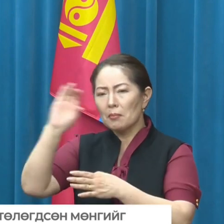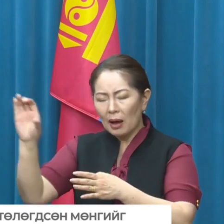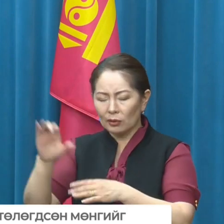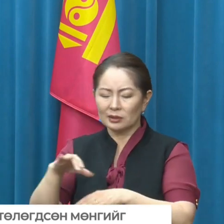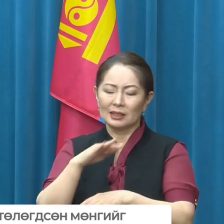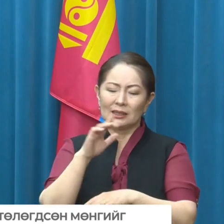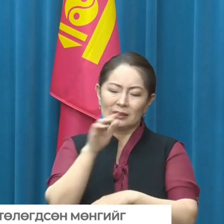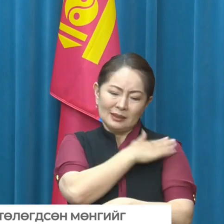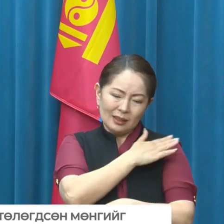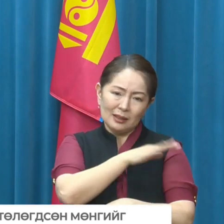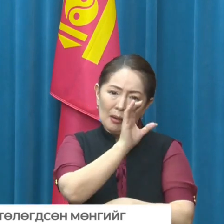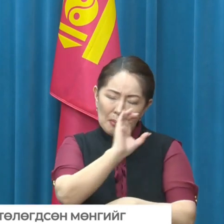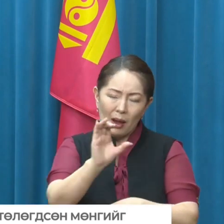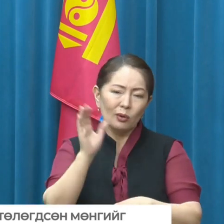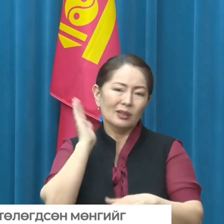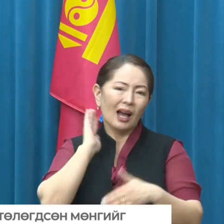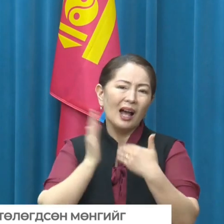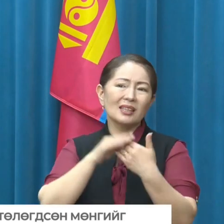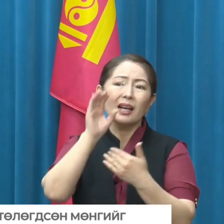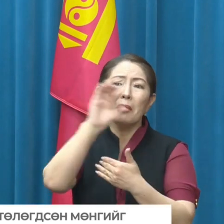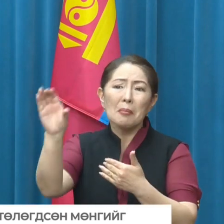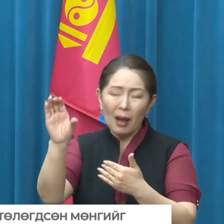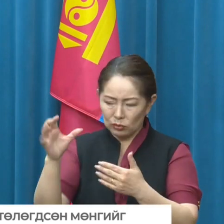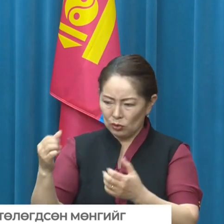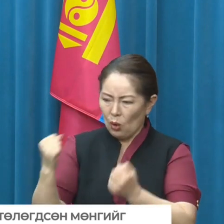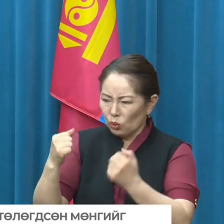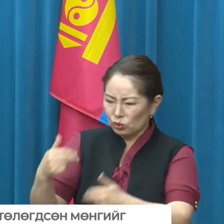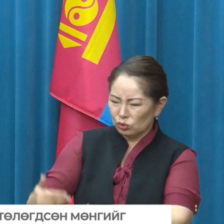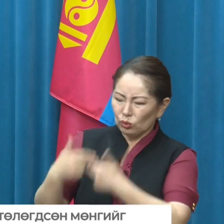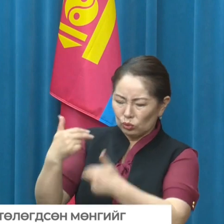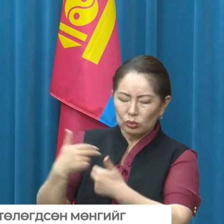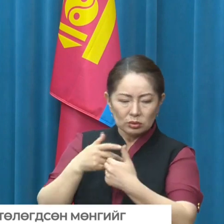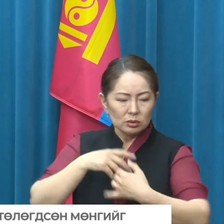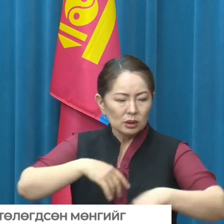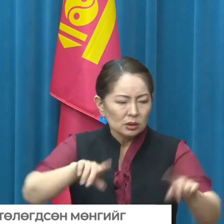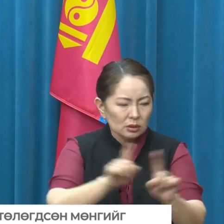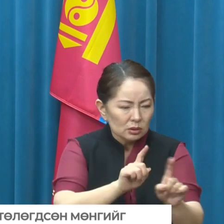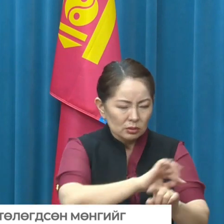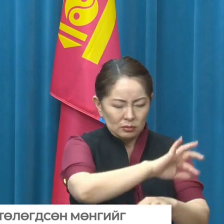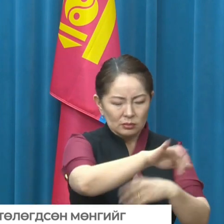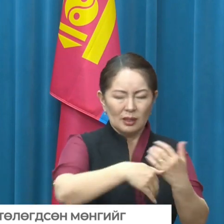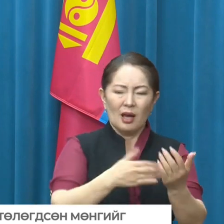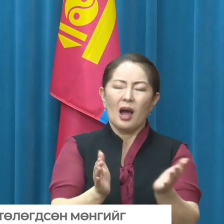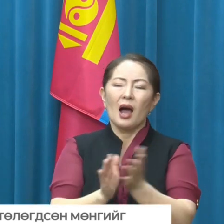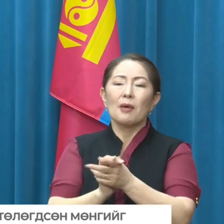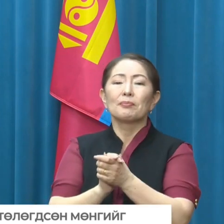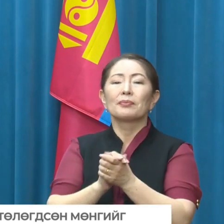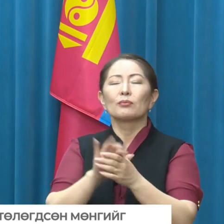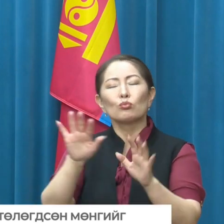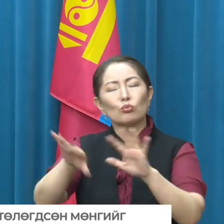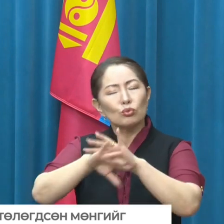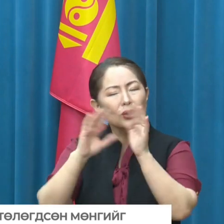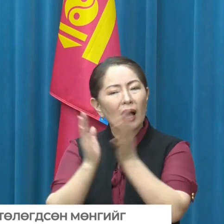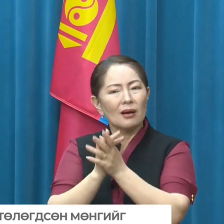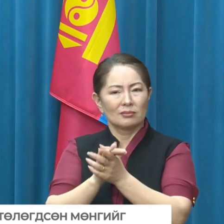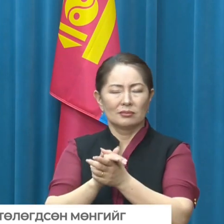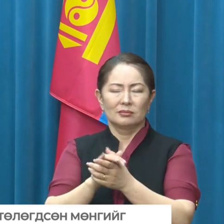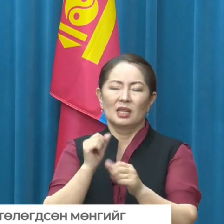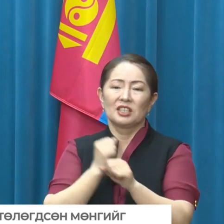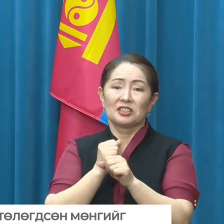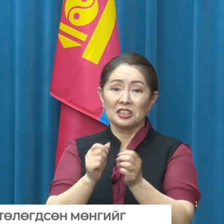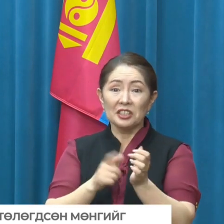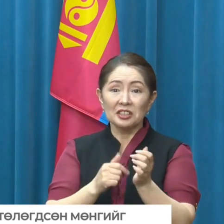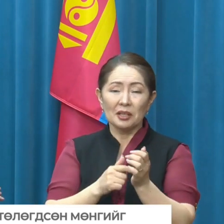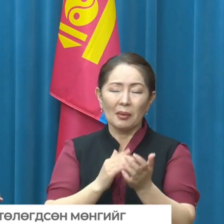тэмцэх газар гэдэг ийм хүчний байгууллагуудын оролцоо бас чухал, хамтын ажиллагаа бас энэ төрлийн шаарлалтад байгаа учраас за хуульчин